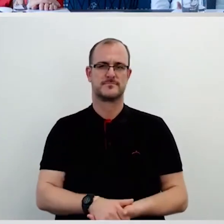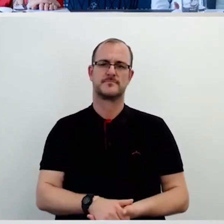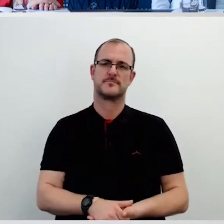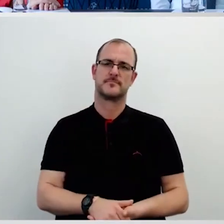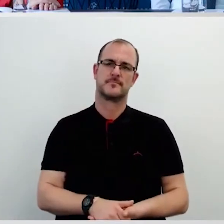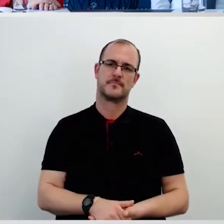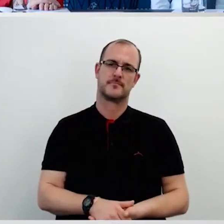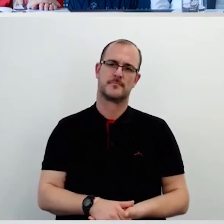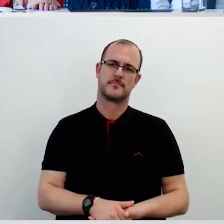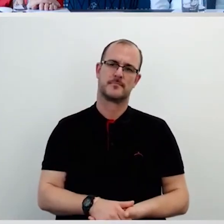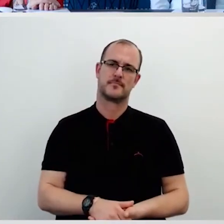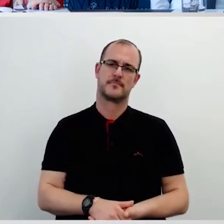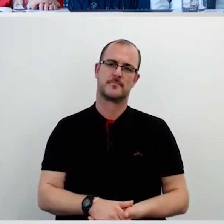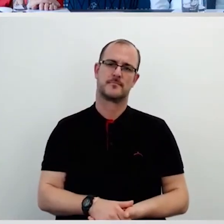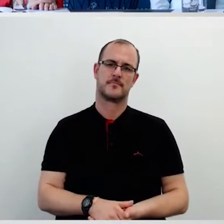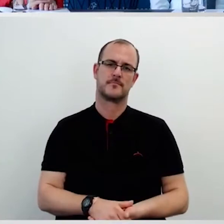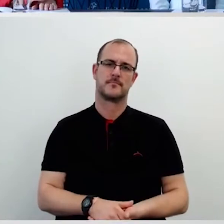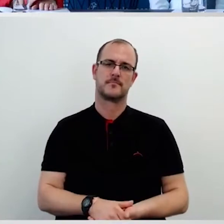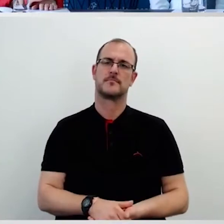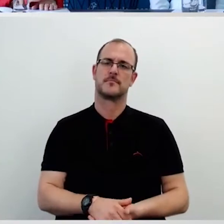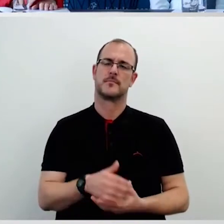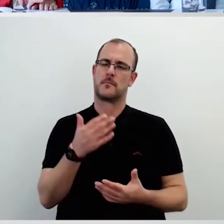Wie bitte aus dem Bewerbungsprozess?